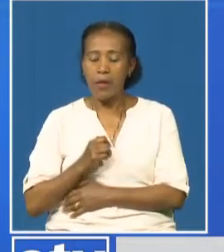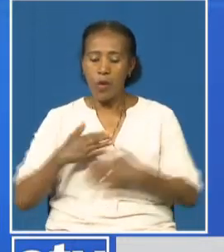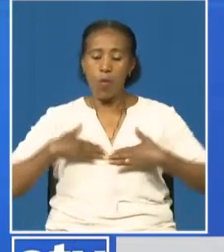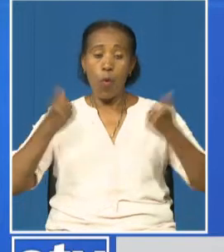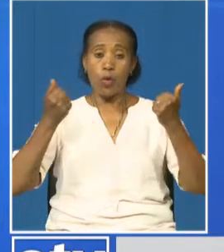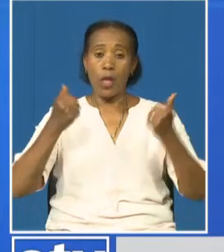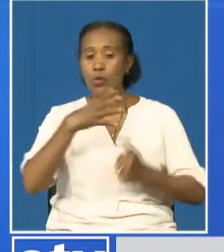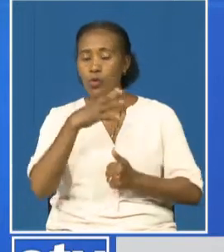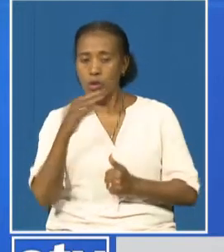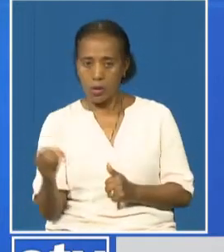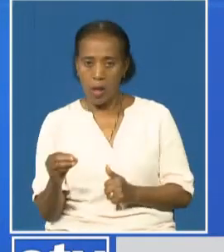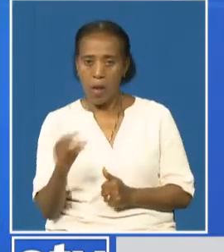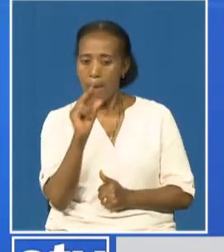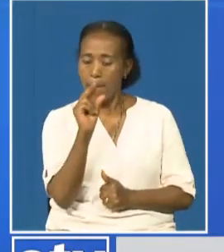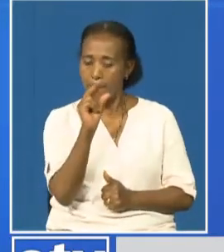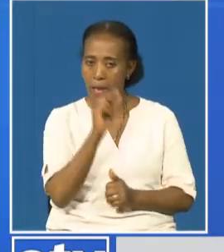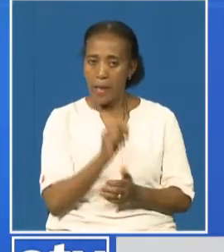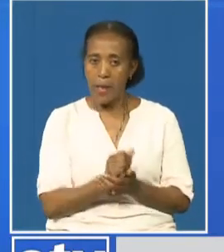በወጣቶችና